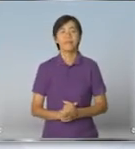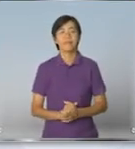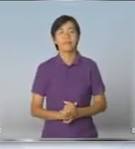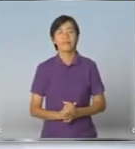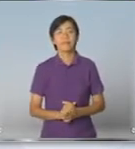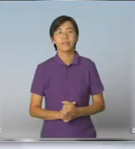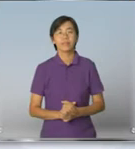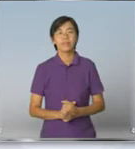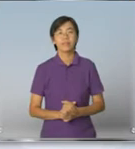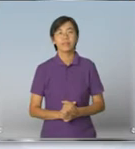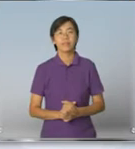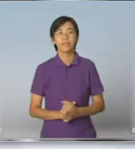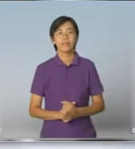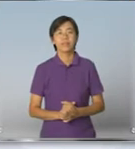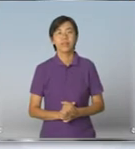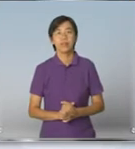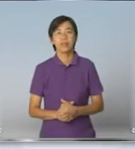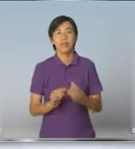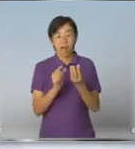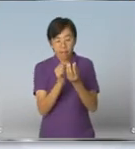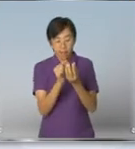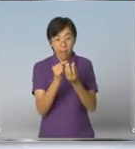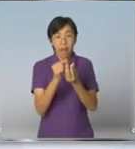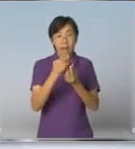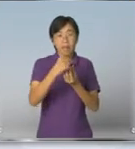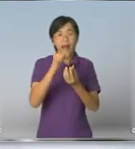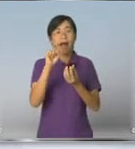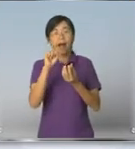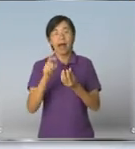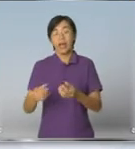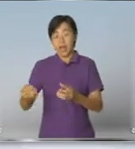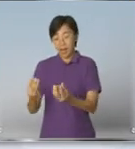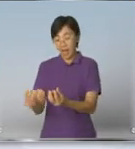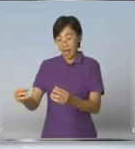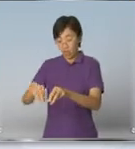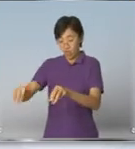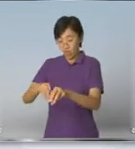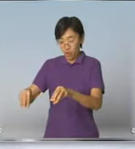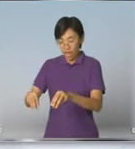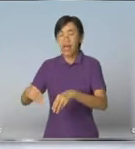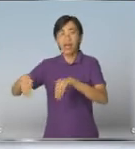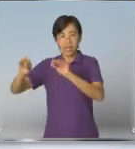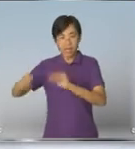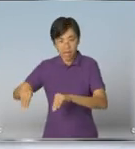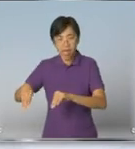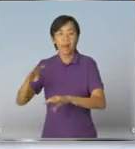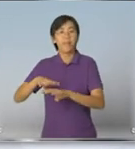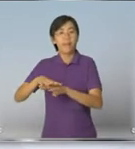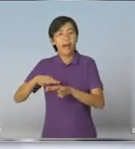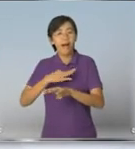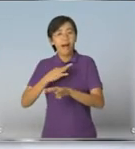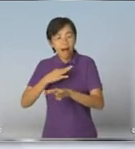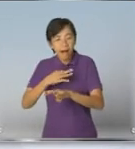วางกันในกรณีถ้าทำเยอะมากแล้วแป้งระวางแบบนี้ไม่ได้นะคะก็ต้องมีผ้าหรือพลาสติกคลุมไว้นะค